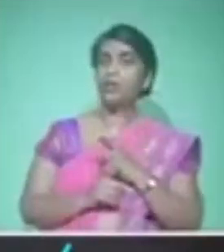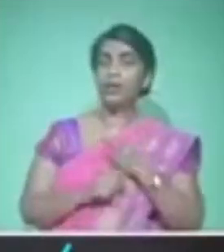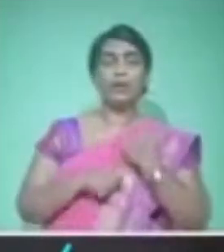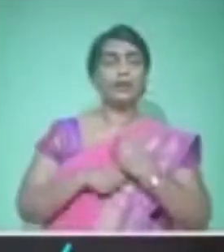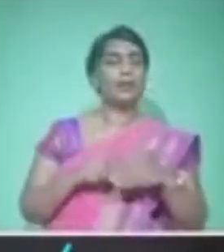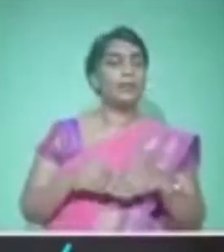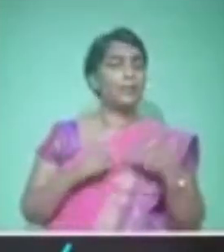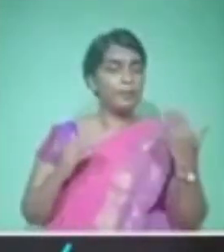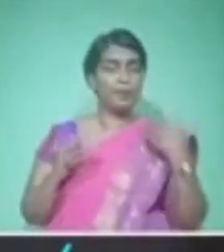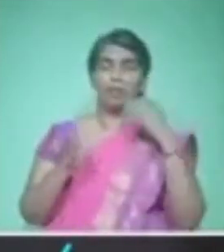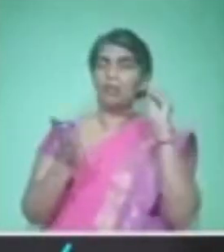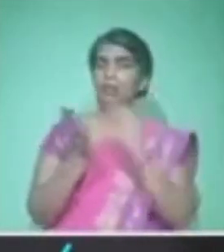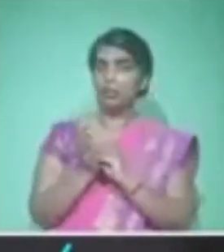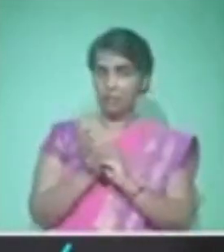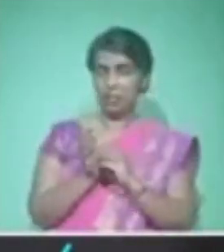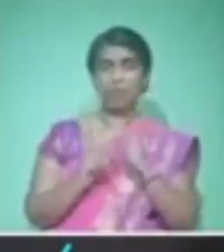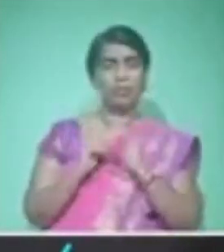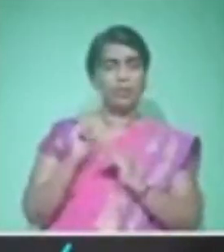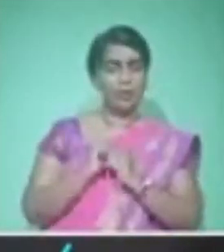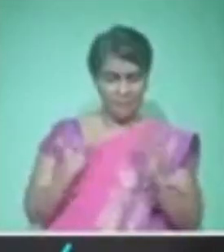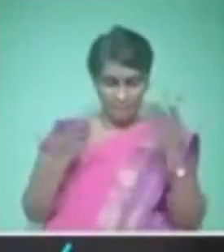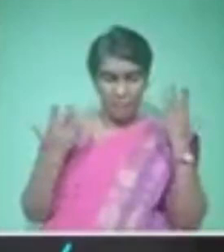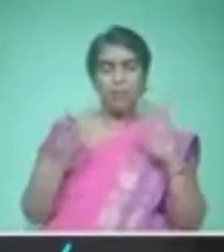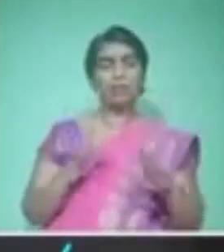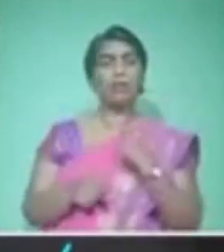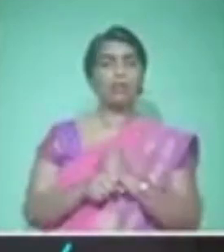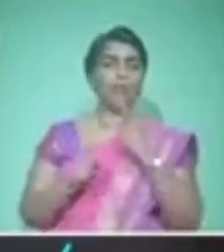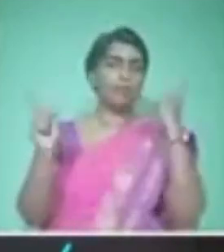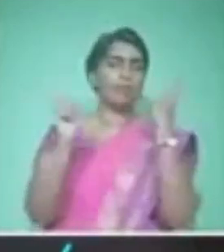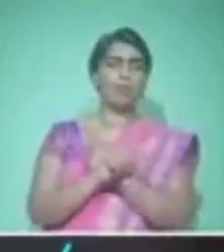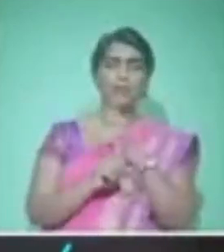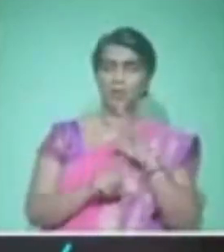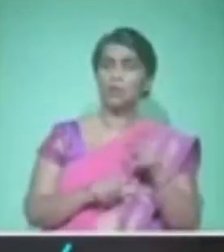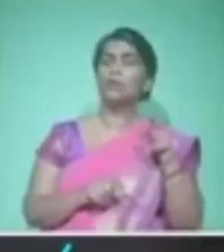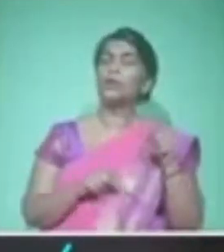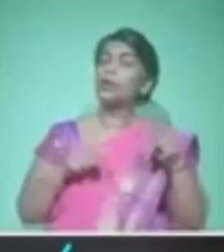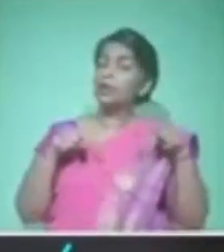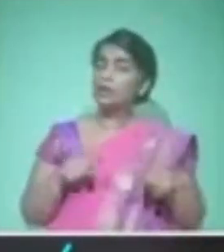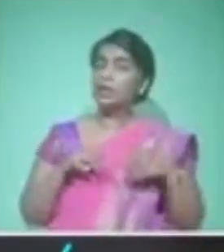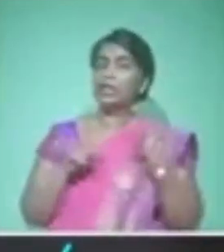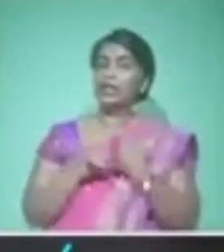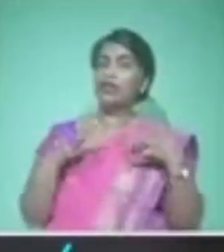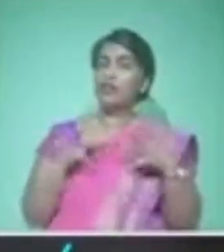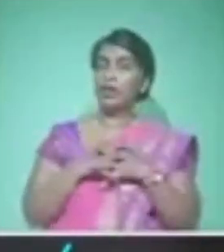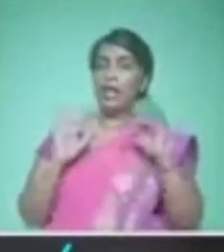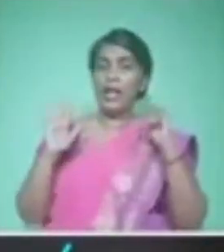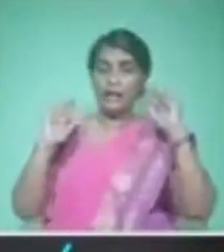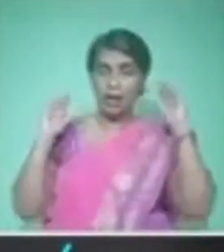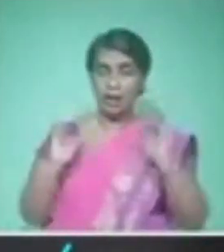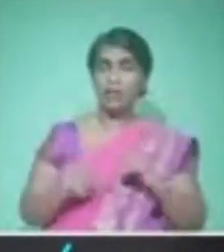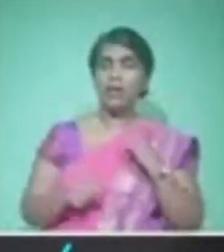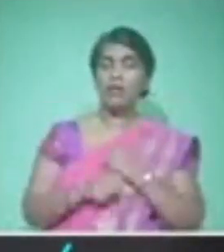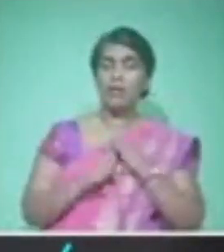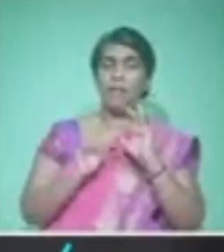ගැසට් එකේ දැම්මා අපි ඒකට ක්‍රියාත්මක කරන්න බැරි වුණා ආණ්ඩුව වෙනස් වෙච්ච නිසා දැන් කිලෝවට් 60ට අඩු රටේ